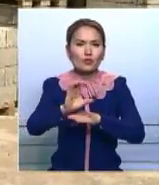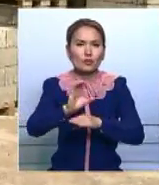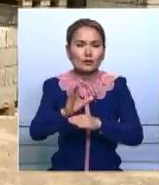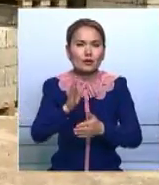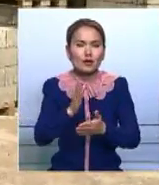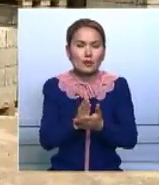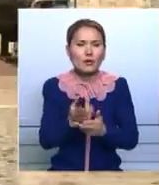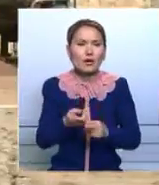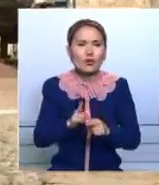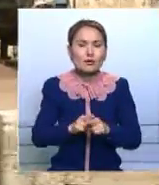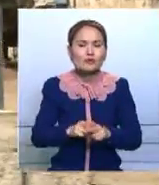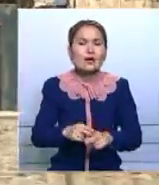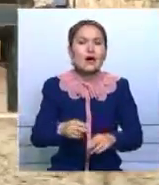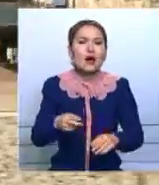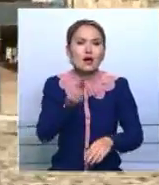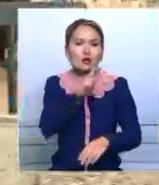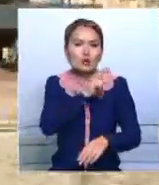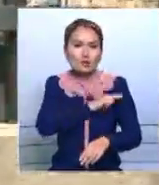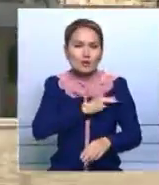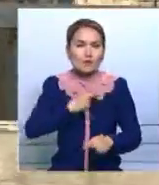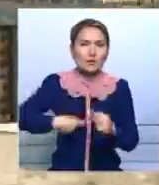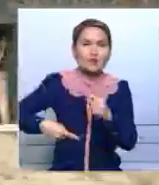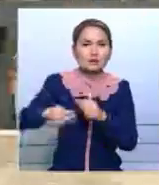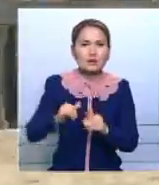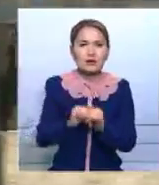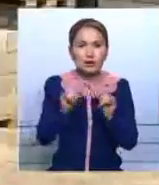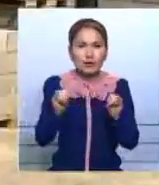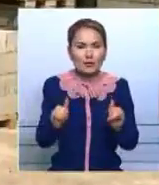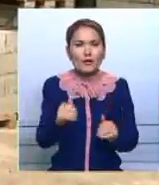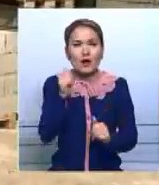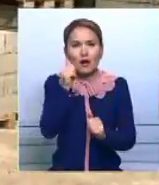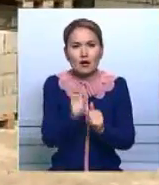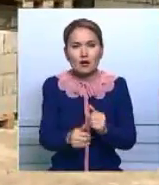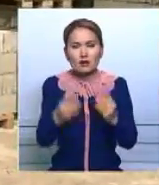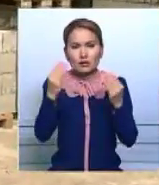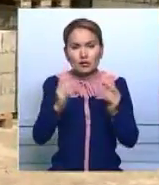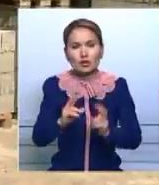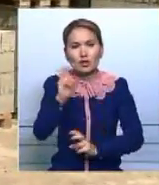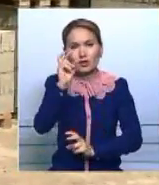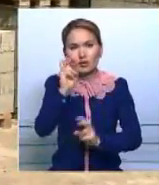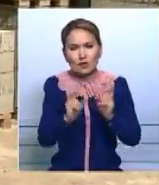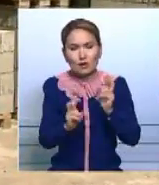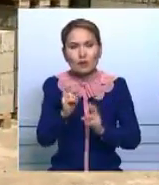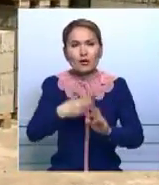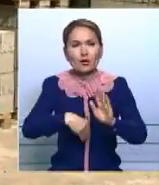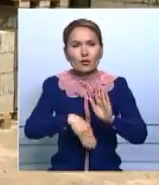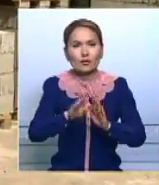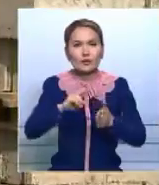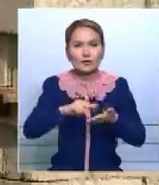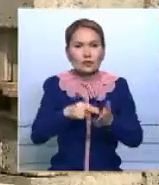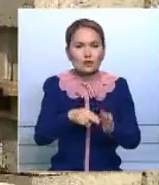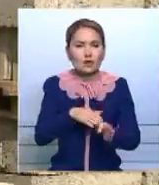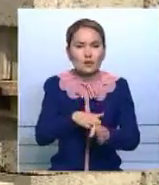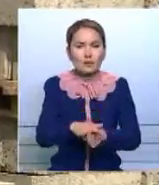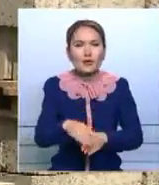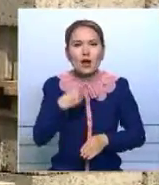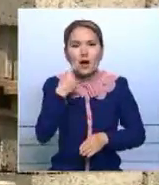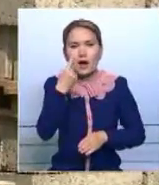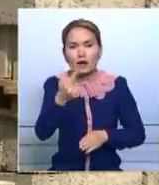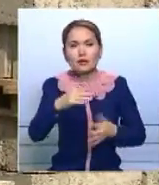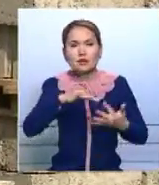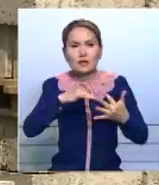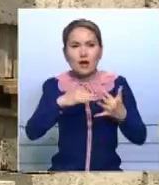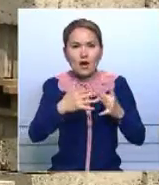Жергілікті құрылыс нарығынан ойып тұрып орын алған кәсіпорынның болашақ даму жоспары бар. Шалғай ауылдан дайын өнімді